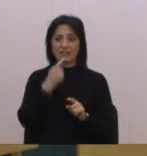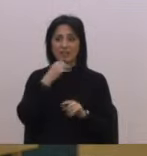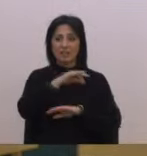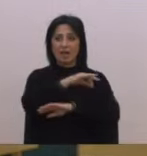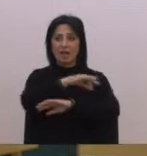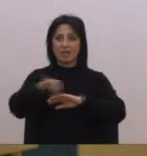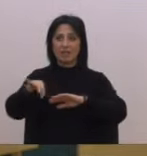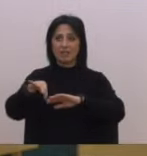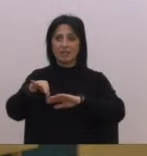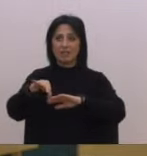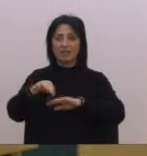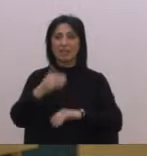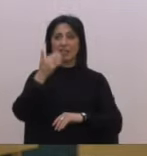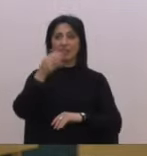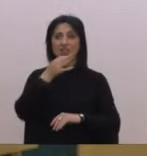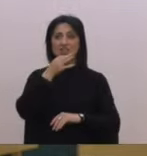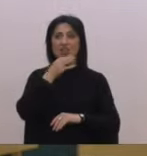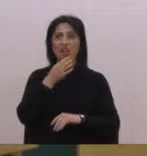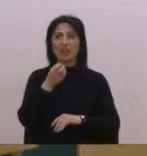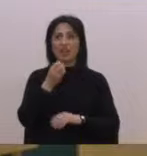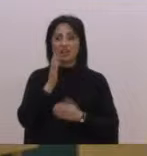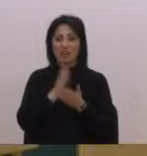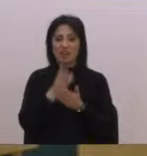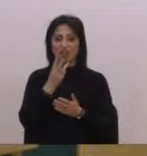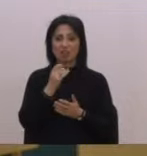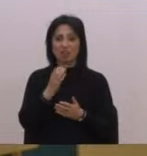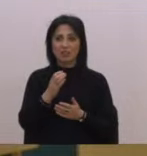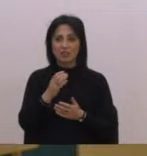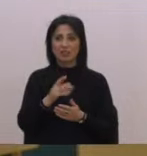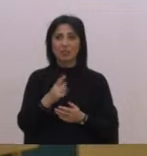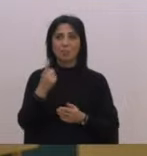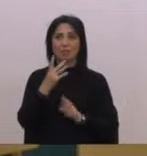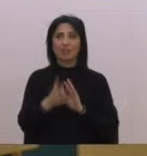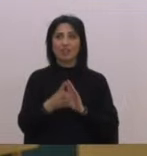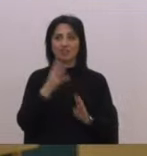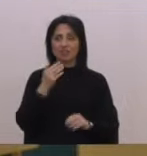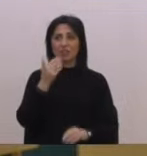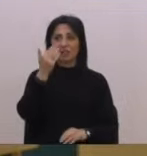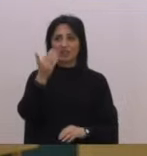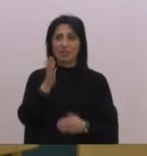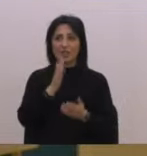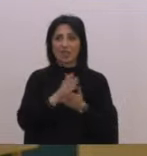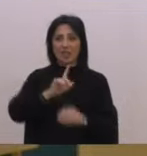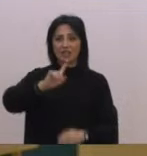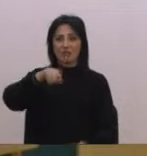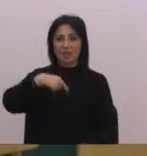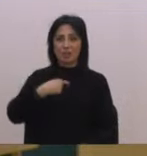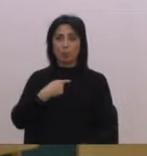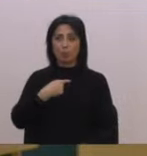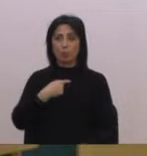ხაზია. თქვენ ჯერ კიდევ გაქვთ შანსი და პირველ რიგში თქვენ გაქვთ ვალდებულება